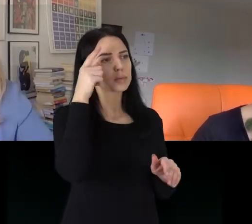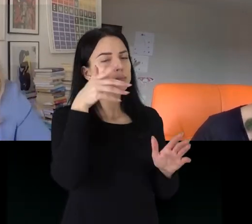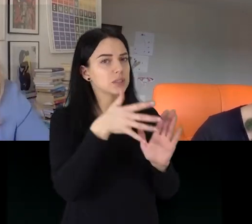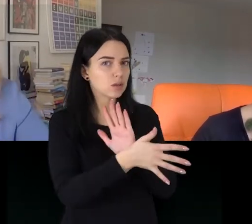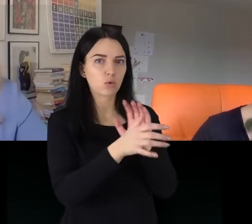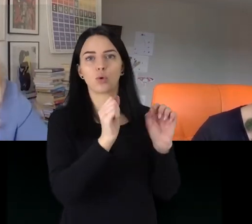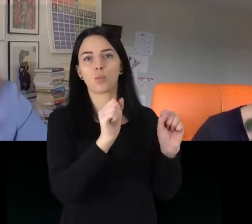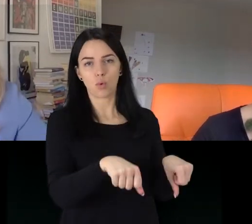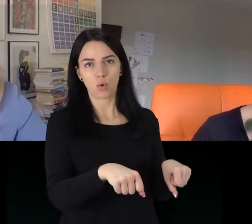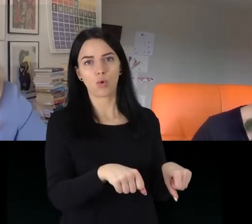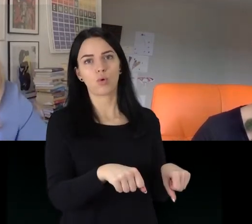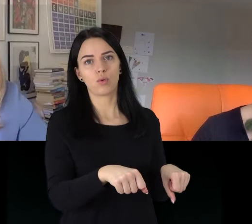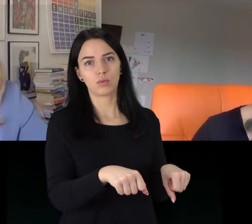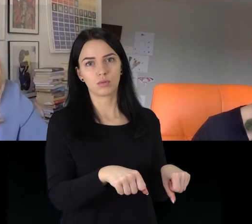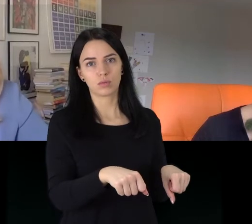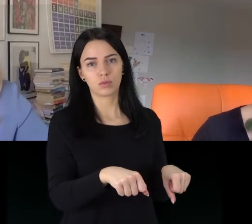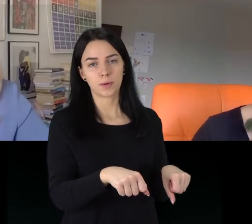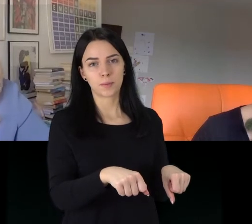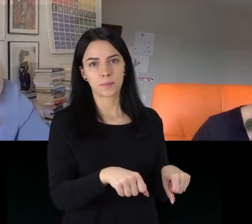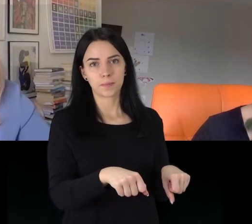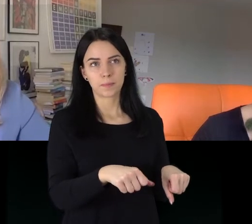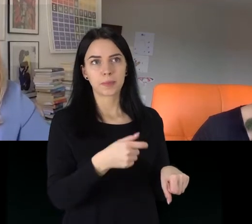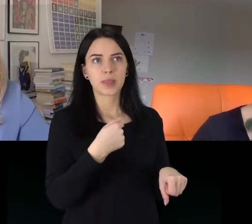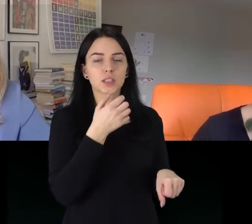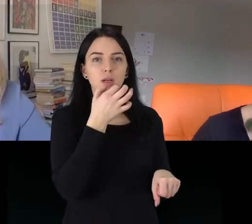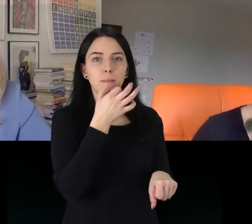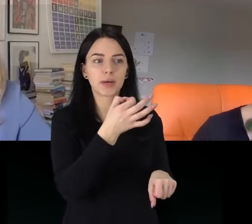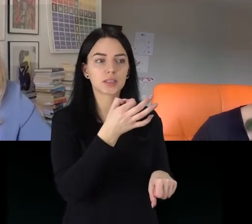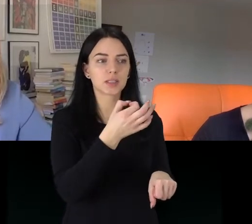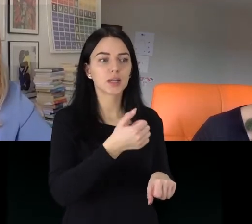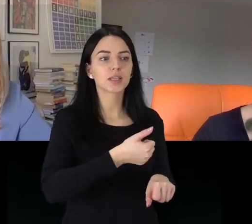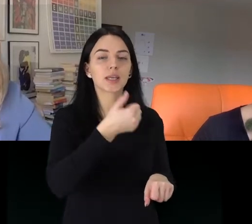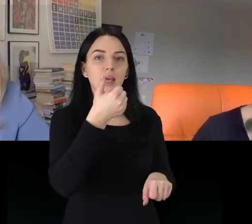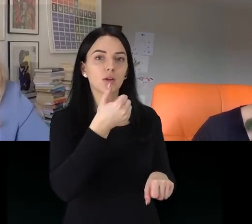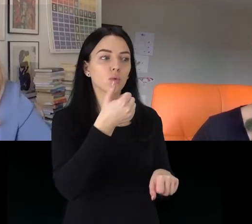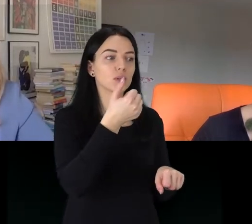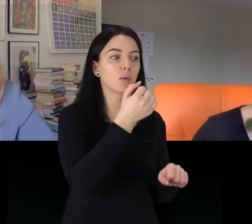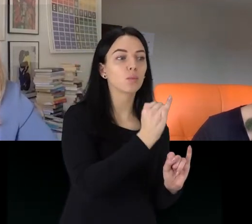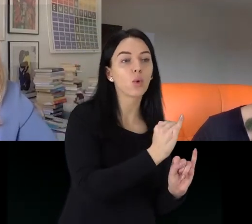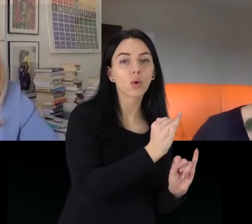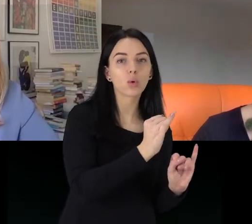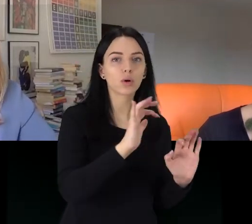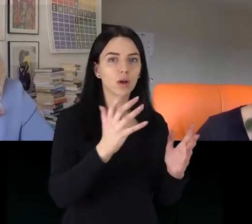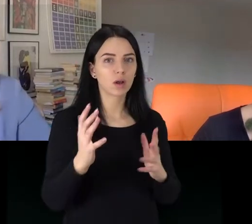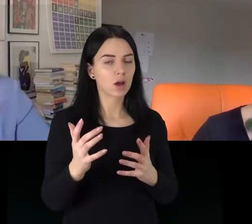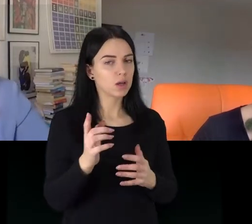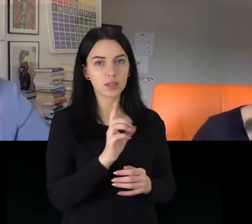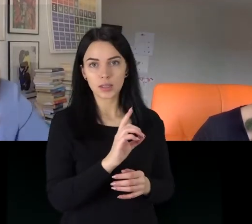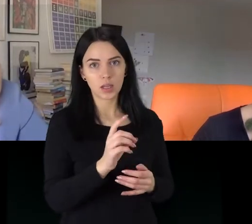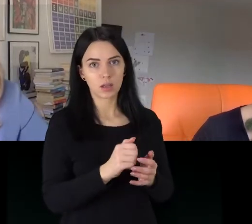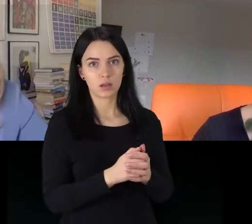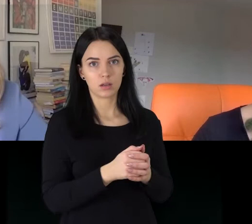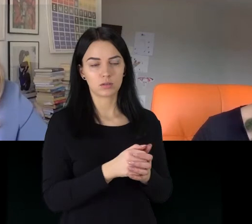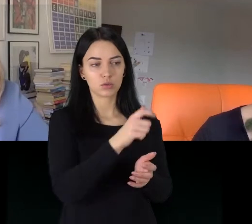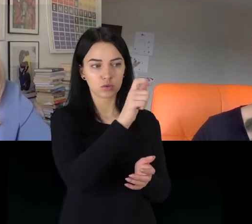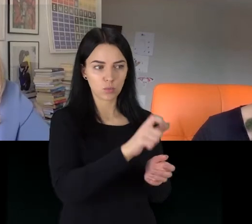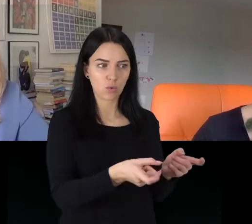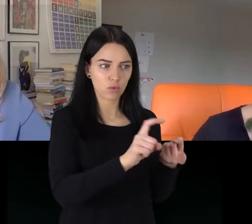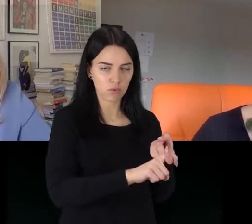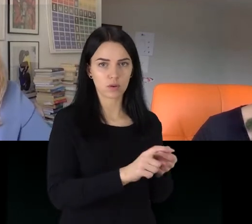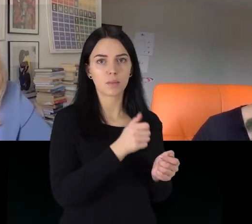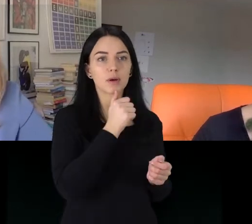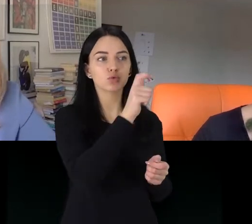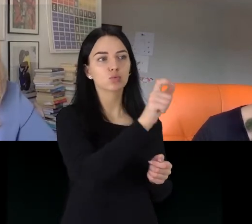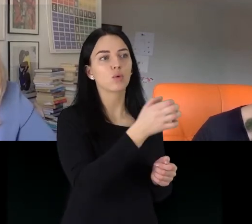psichologą. Aš šiokiais būdais negaliu pasakyti, kad kas yra geriau arba blogiau. Reikia suprasti, kad, pavyzdžiui, žmogus irgi sako, ar ne, aš lankausi